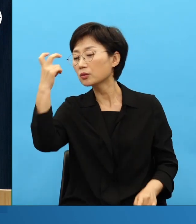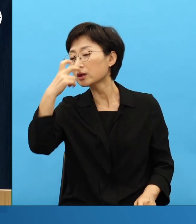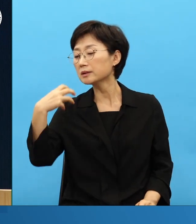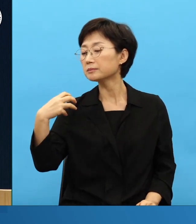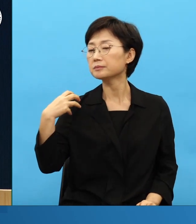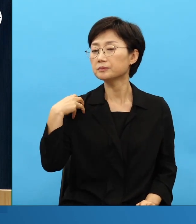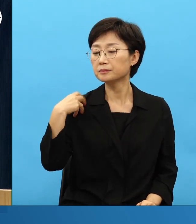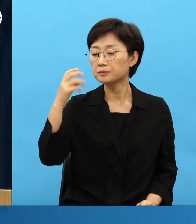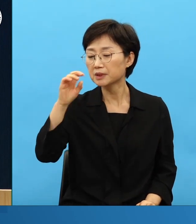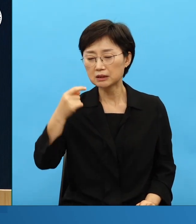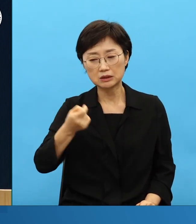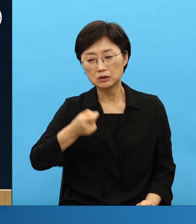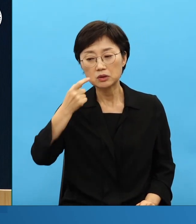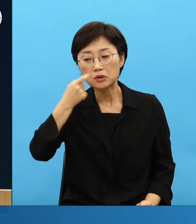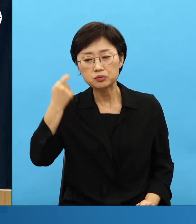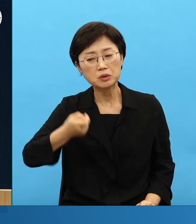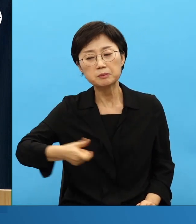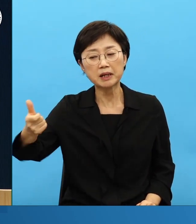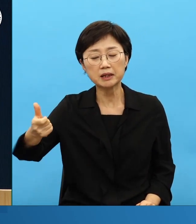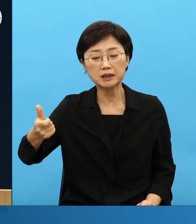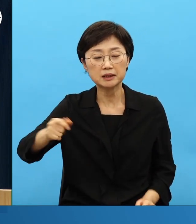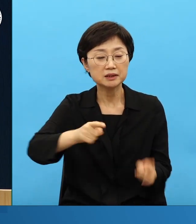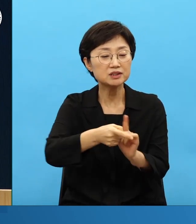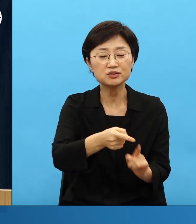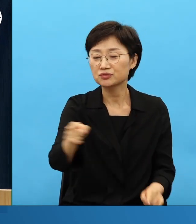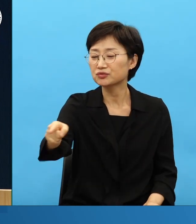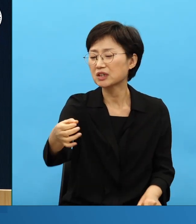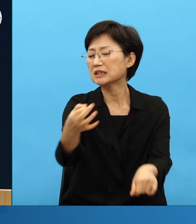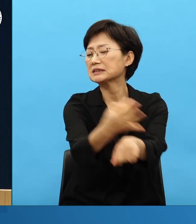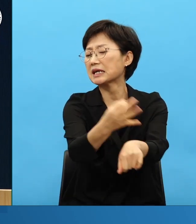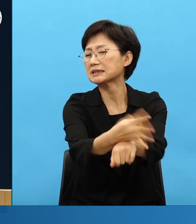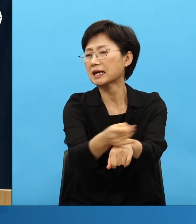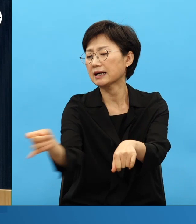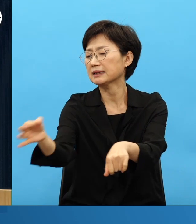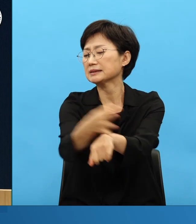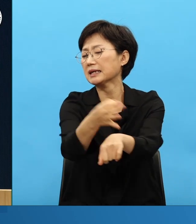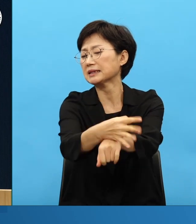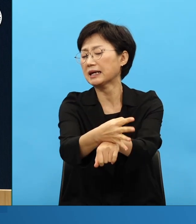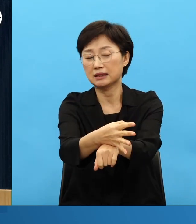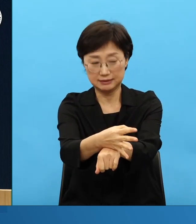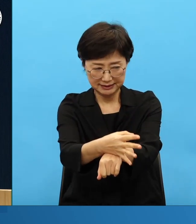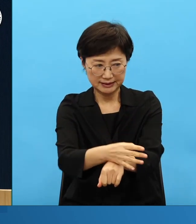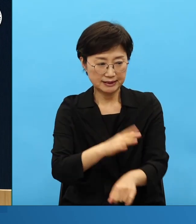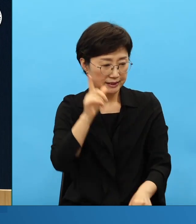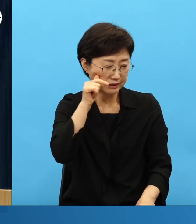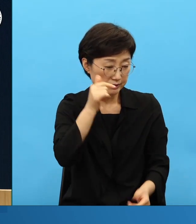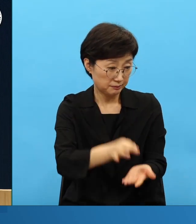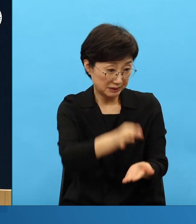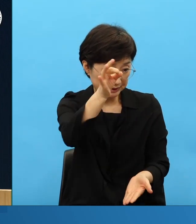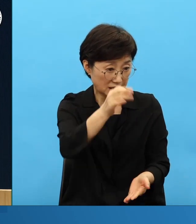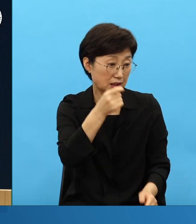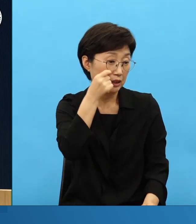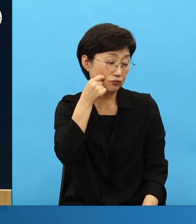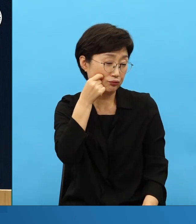하고 그 금고는 아들들이 지켰다고 합니다. He managed all these operations and he oversaw it all. And the ones who were